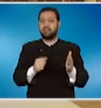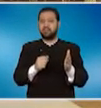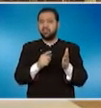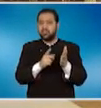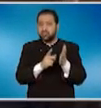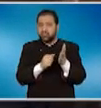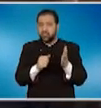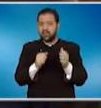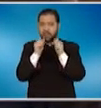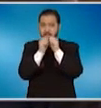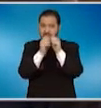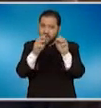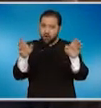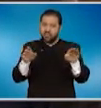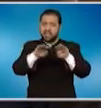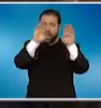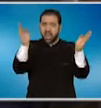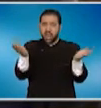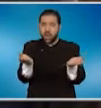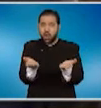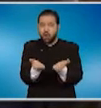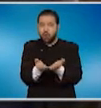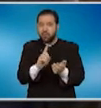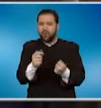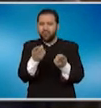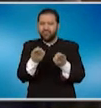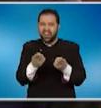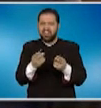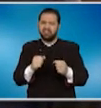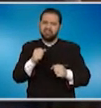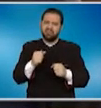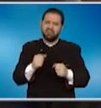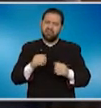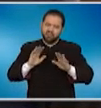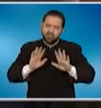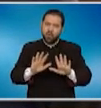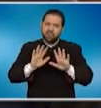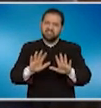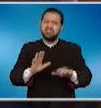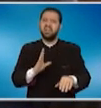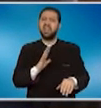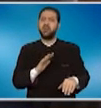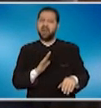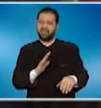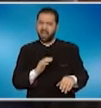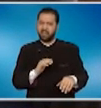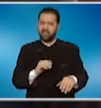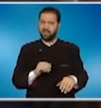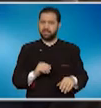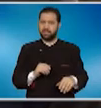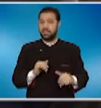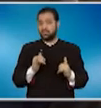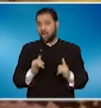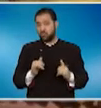mod forțat, nu vine într-un mod fraudulos, să zicem așa. Nu forțează libertatea și neforțând libertatea,